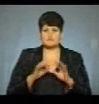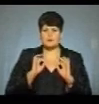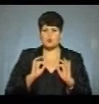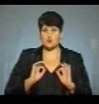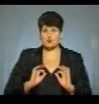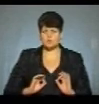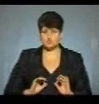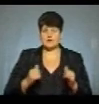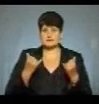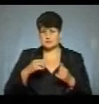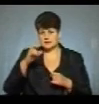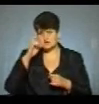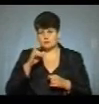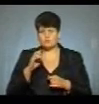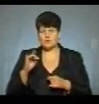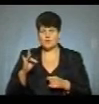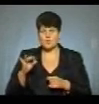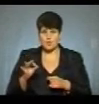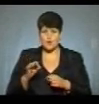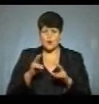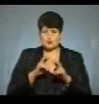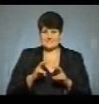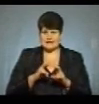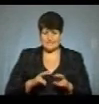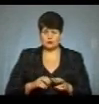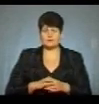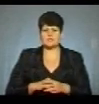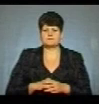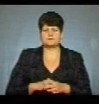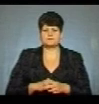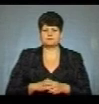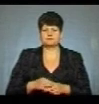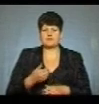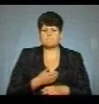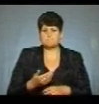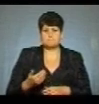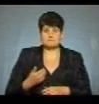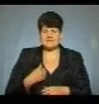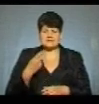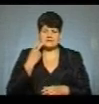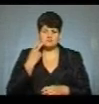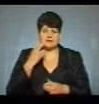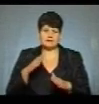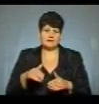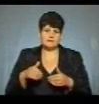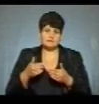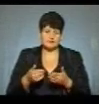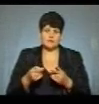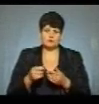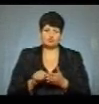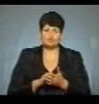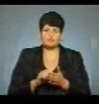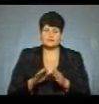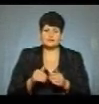прокуратурою, а зараз Державним бюро розслідуванням. Тобто ми завжди надаємо відповідну